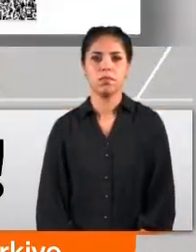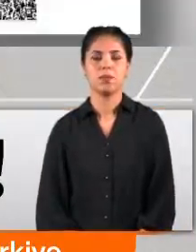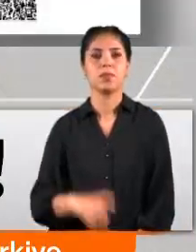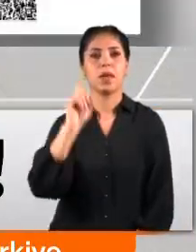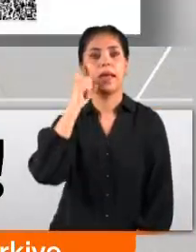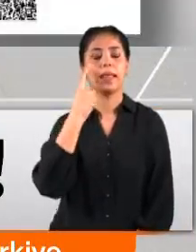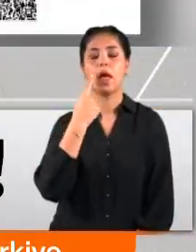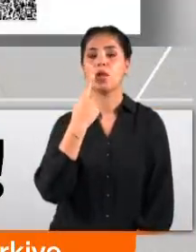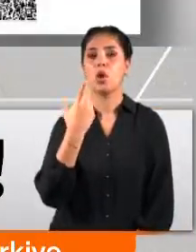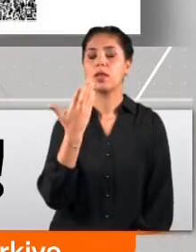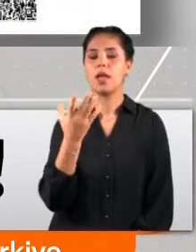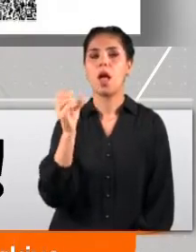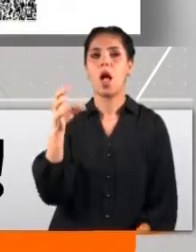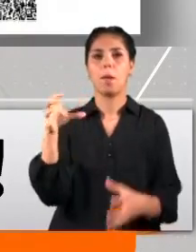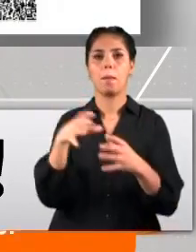ya